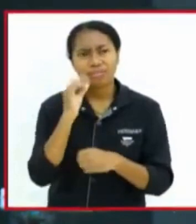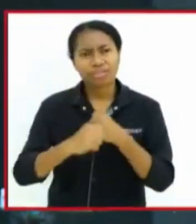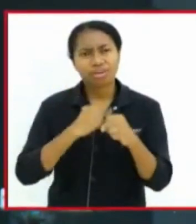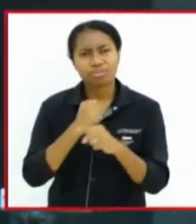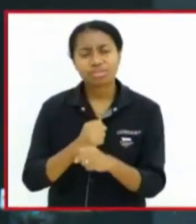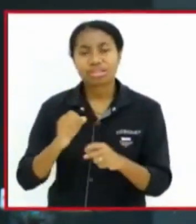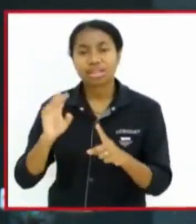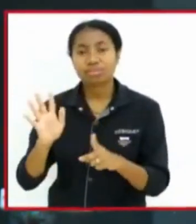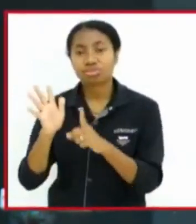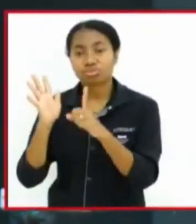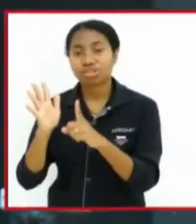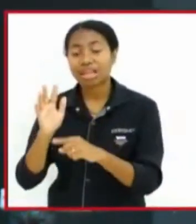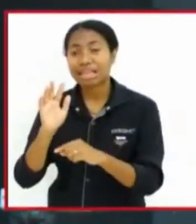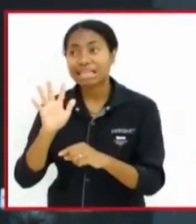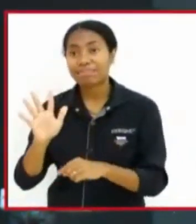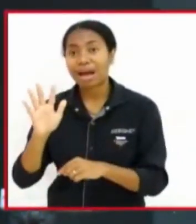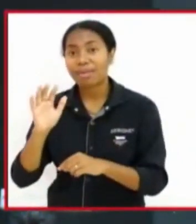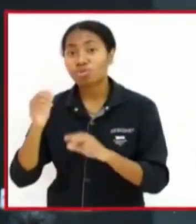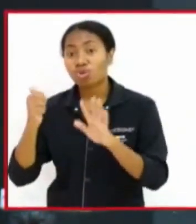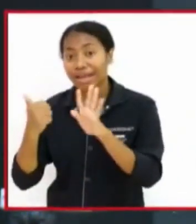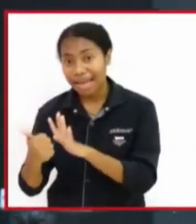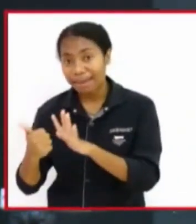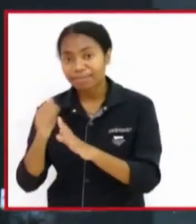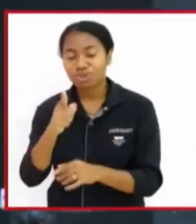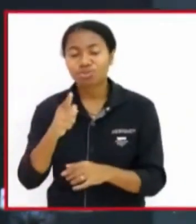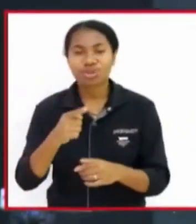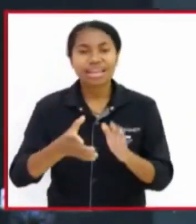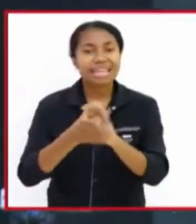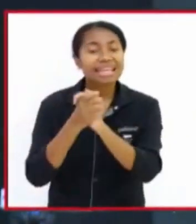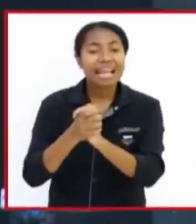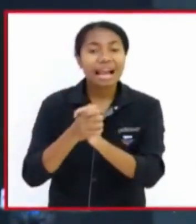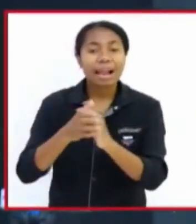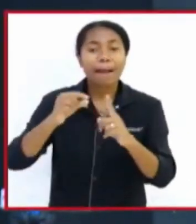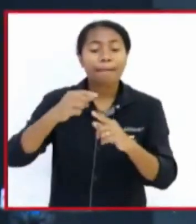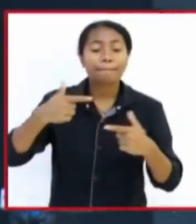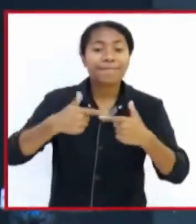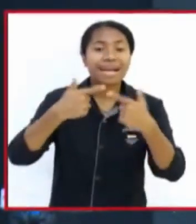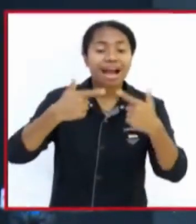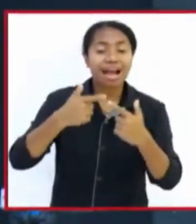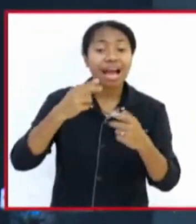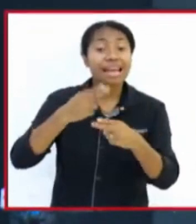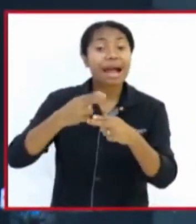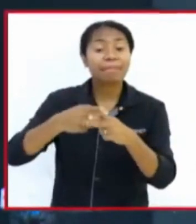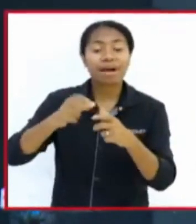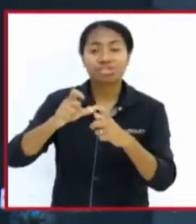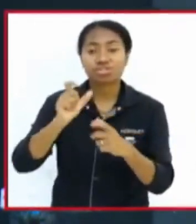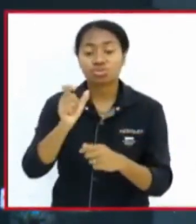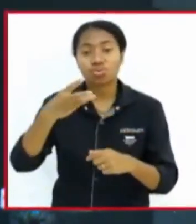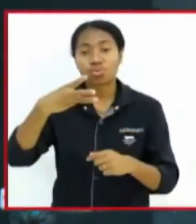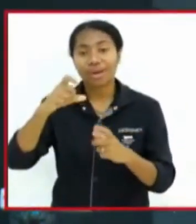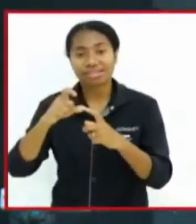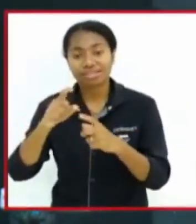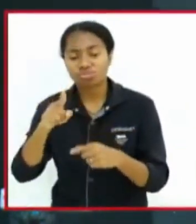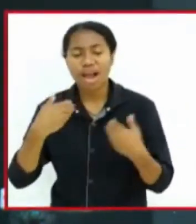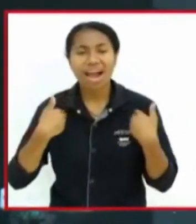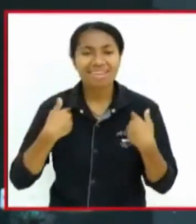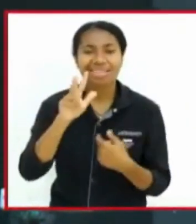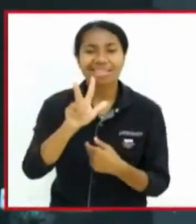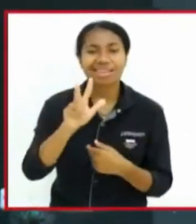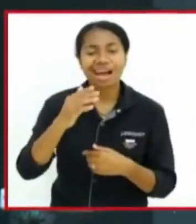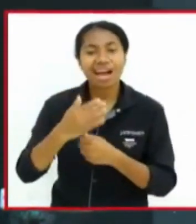Suez Nah karena tiga negara Inggris Prancis yang sudah kuat